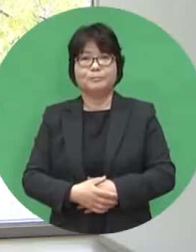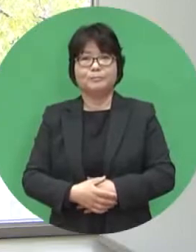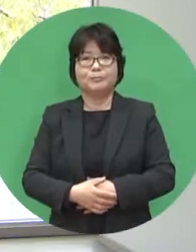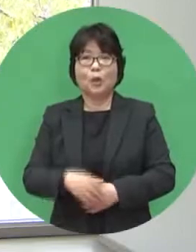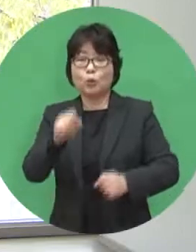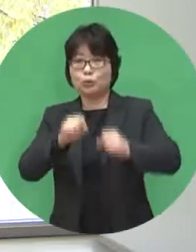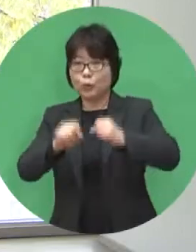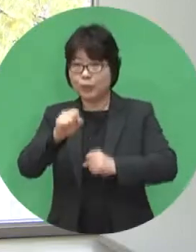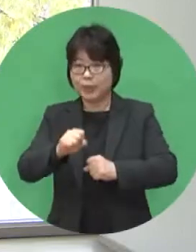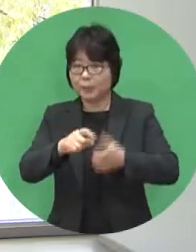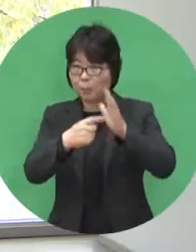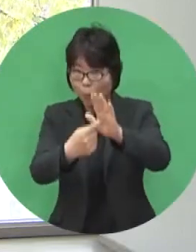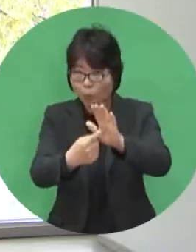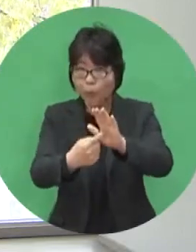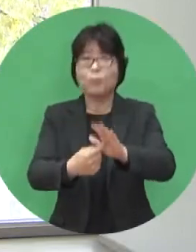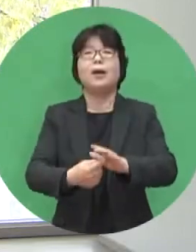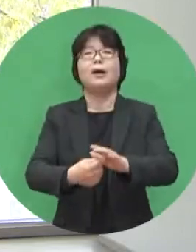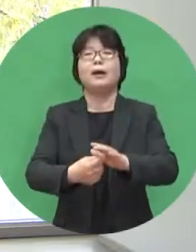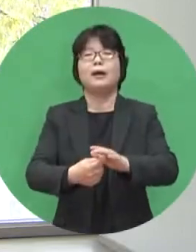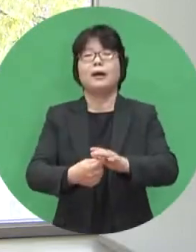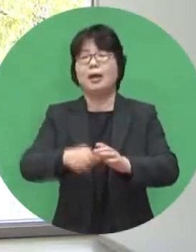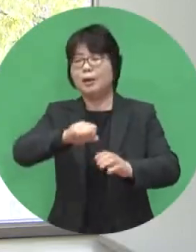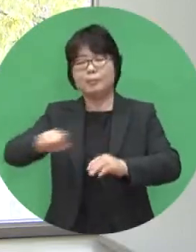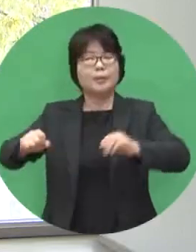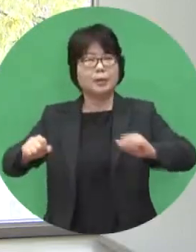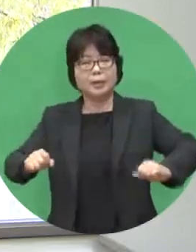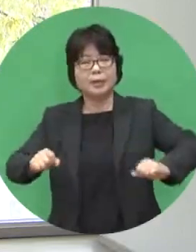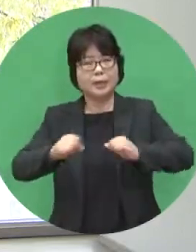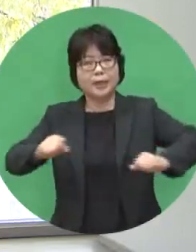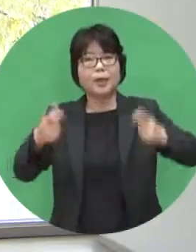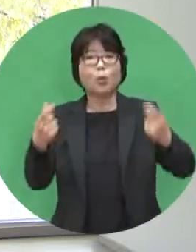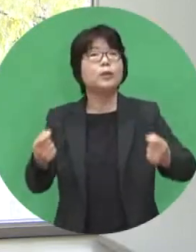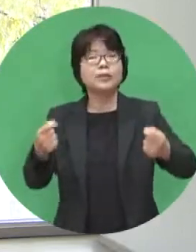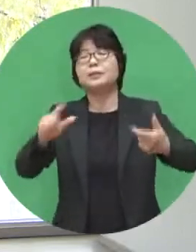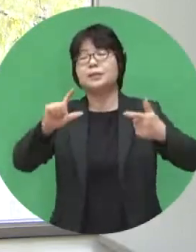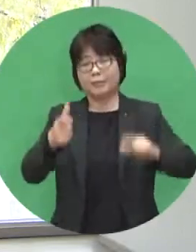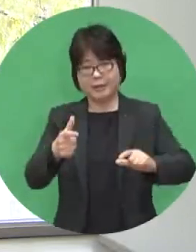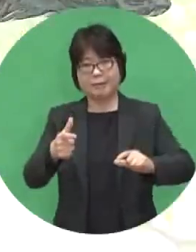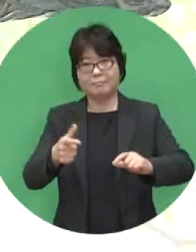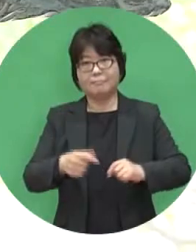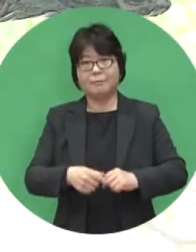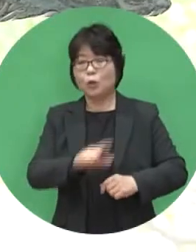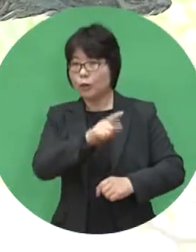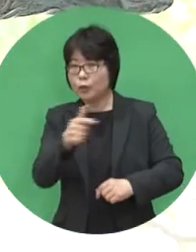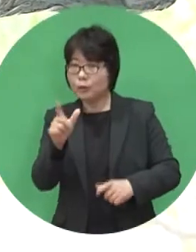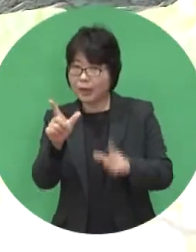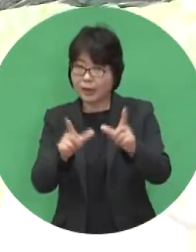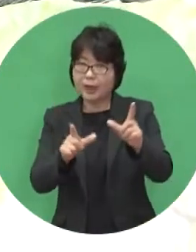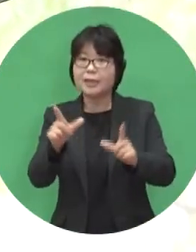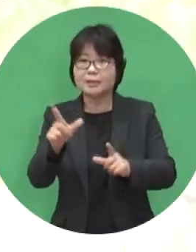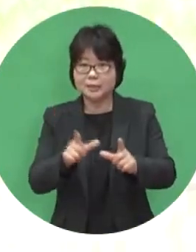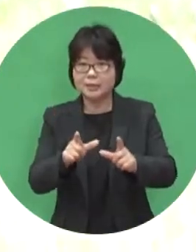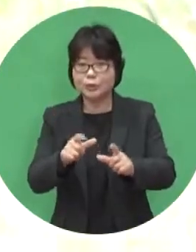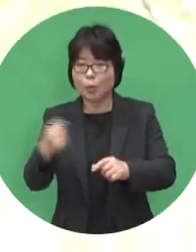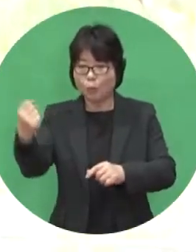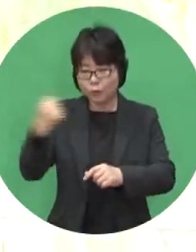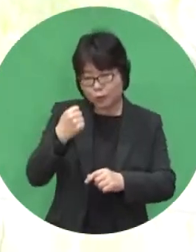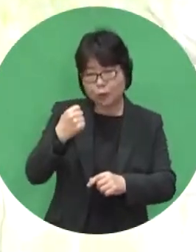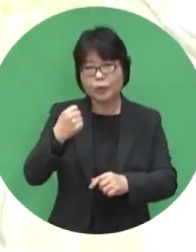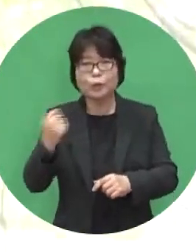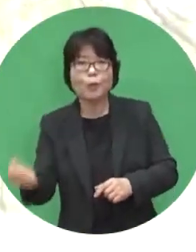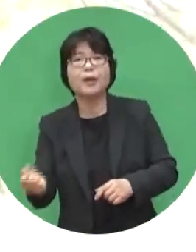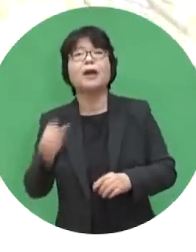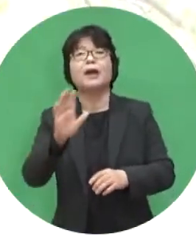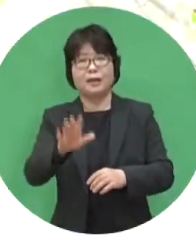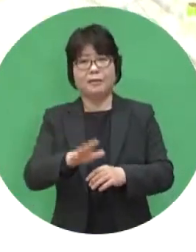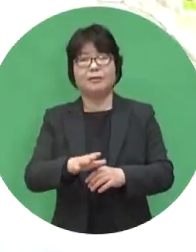動きがすごくあるのは、決して左右対称じゃなくって、いろんなこう形の強調がありま